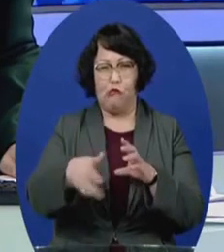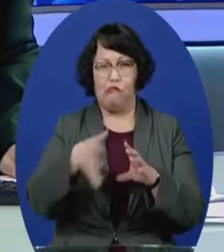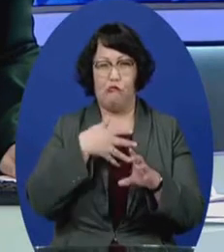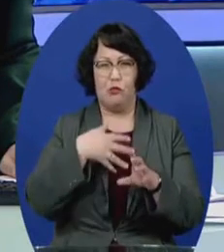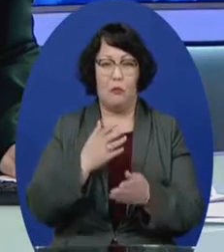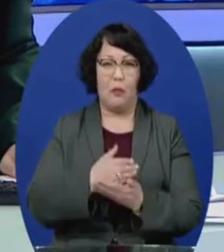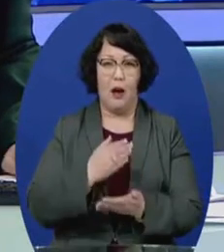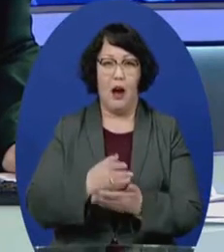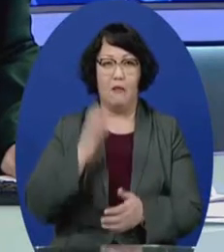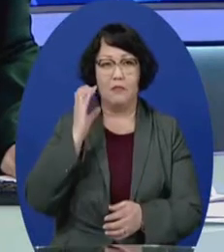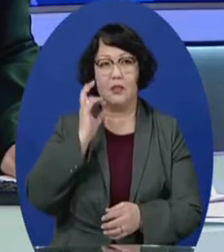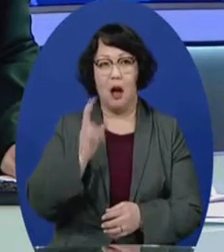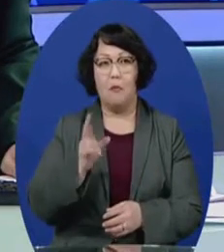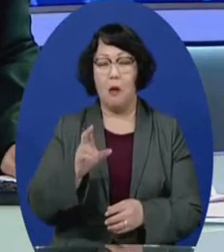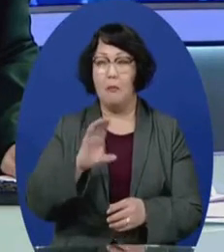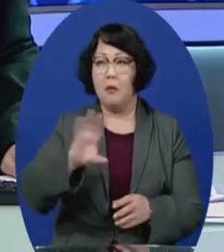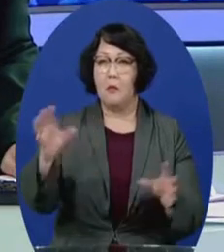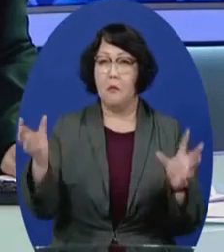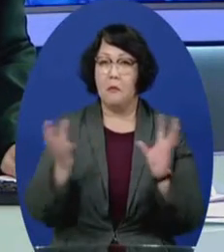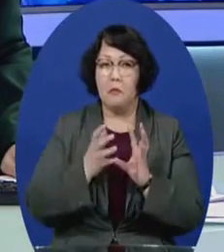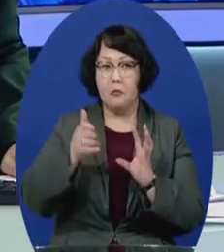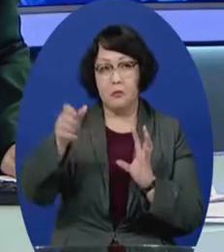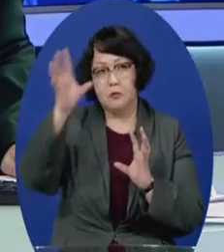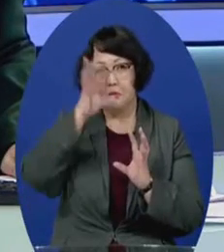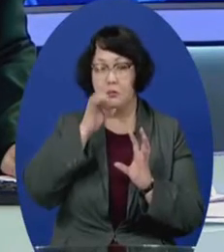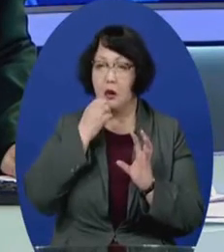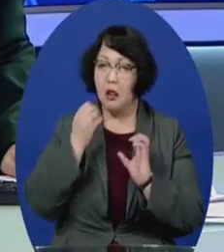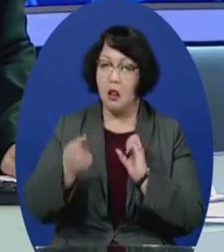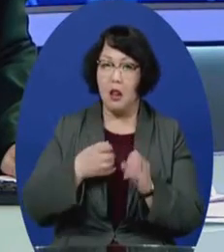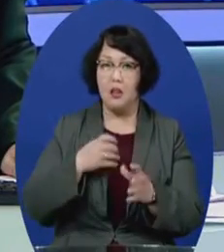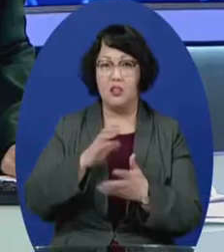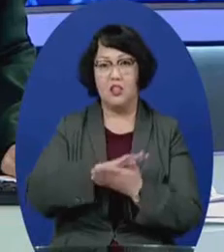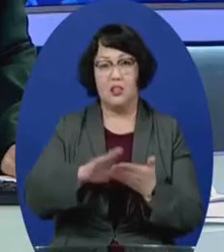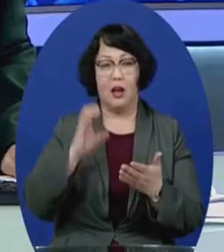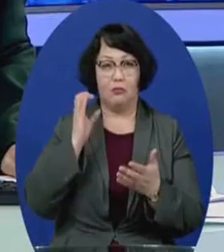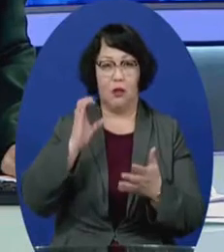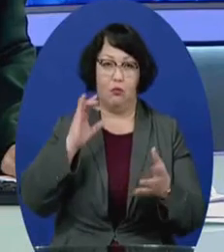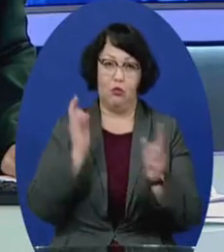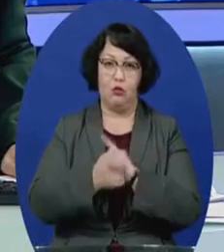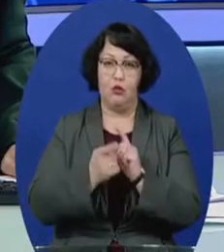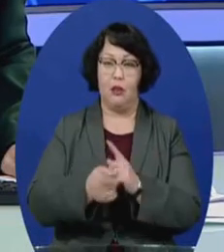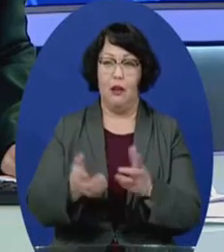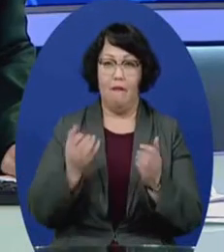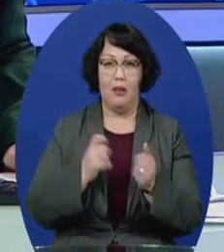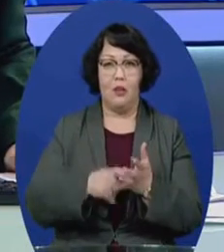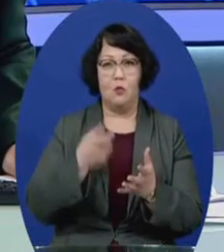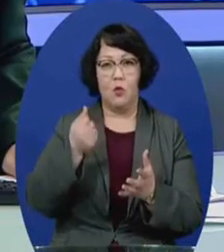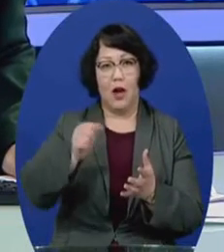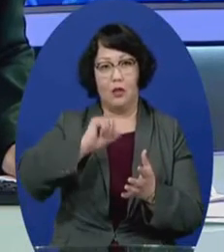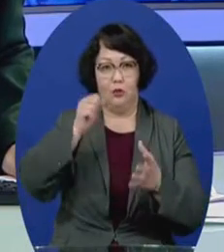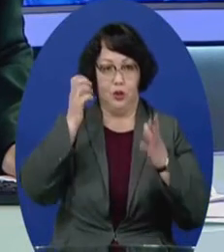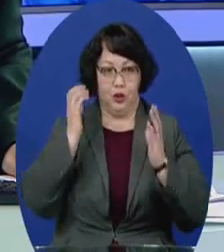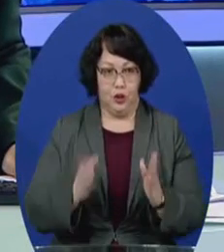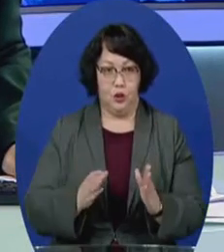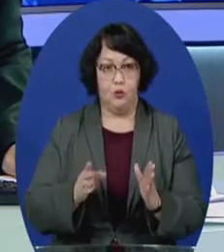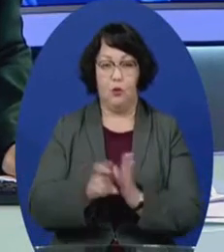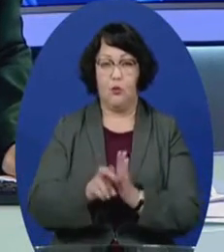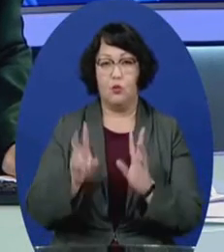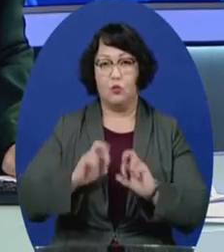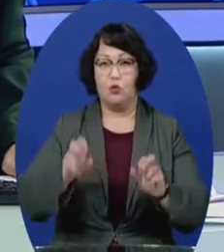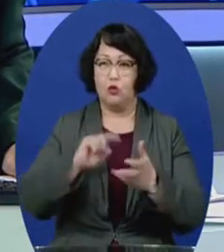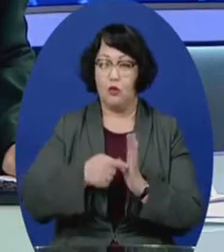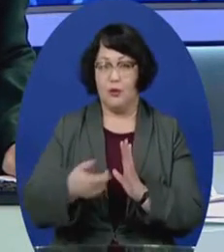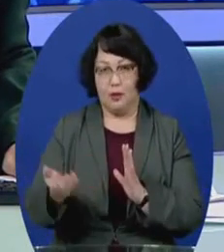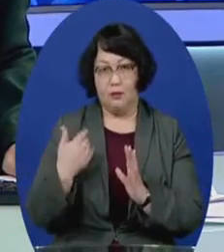Нийслэлийн нийтийн тээврийн салбарын хамтаа уулзсан засгийн газрын тэргүүний тухайд парк шинжилтийг цогцоор хийх шаардлагатай хөрөнгийн асуудлуудыг шийдвэрлэх судалгаа